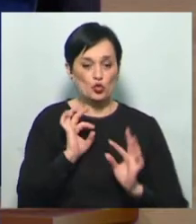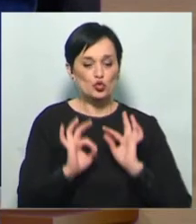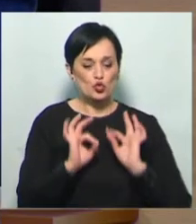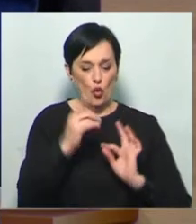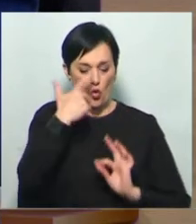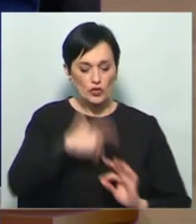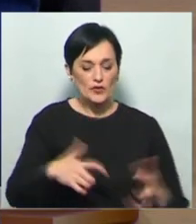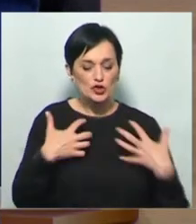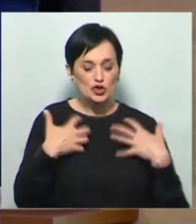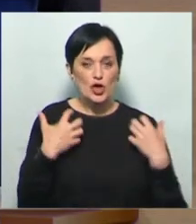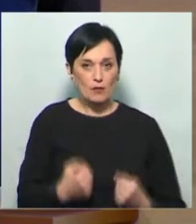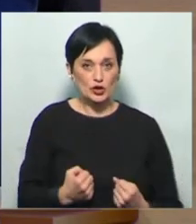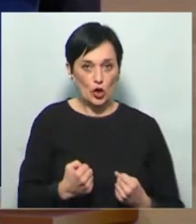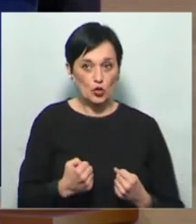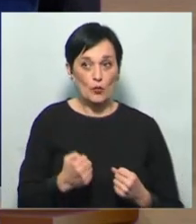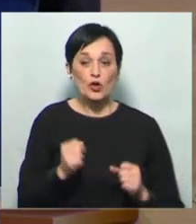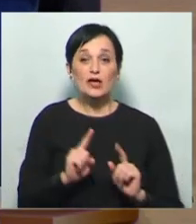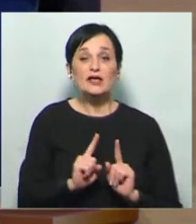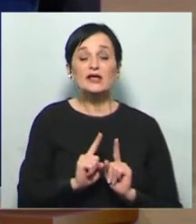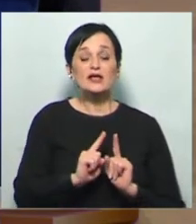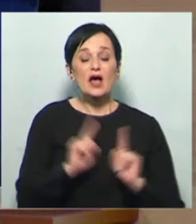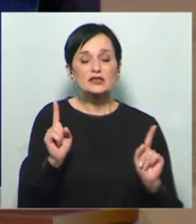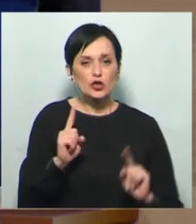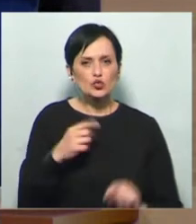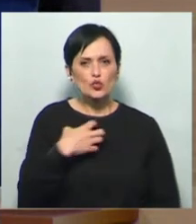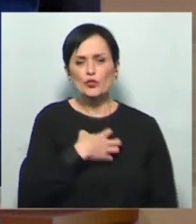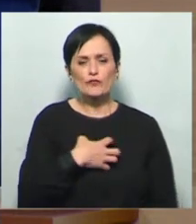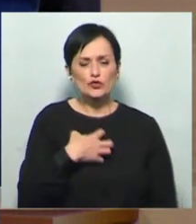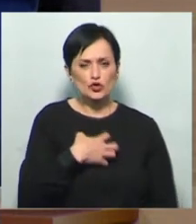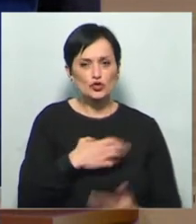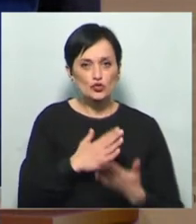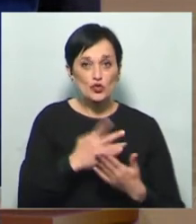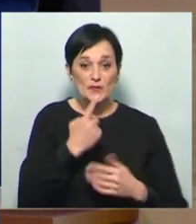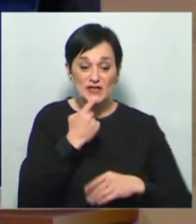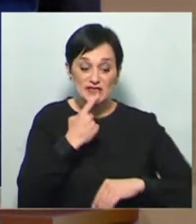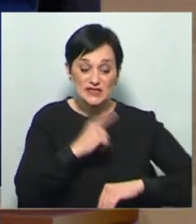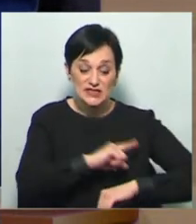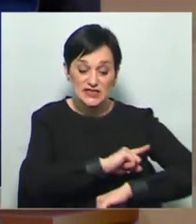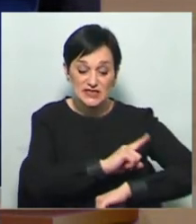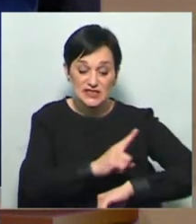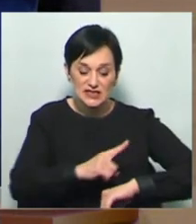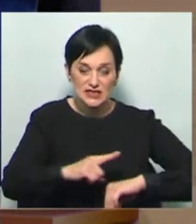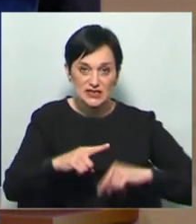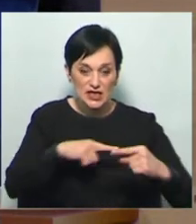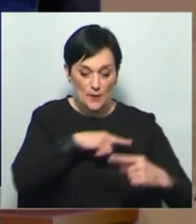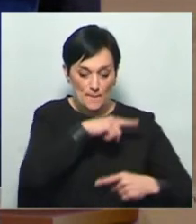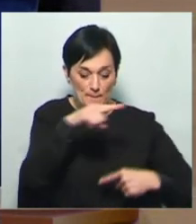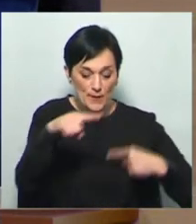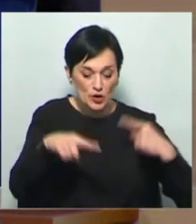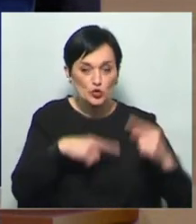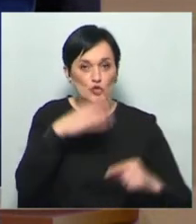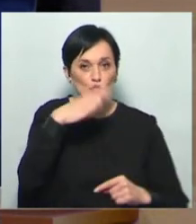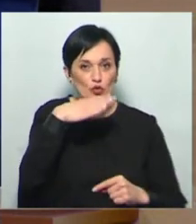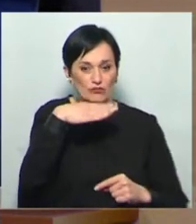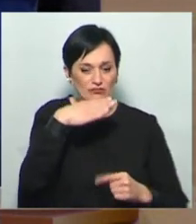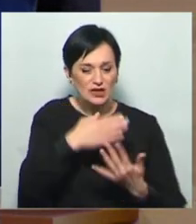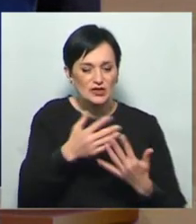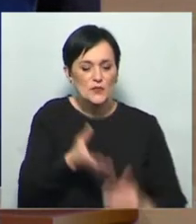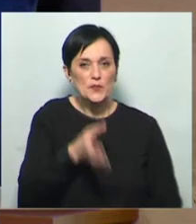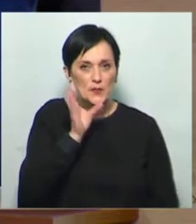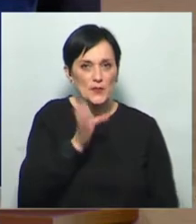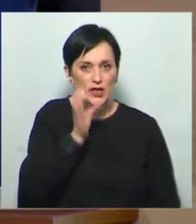ყოფის და ჯანმრთელობისთვის. განსაკუთრებული მნიშვნელობა აქვს სისხლის მიმოქცევისთვის, სითხის მიღებას, იმიტომ